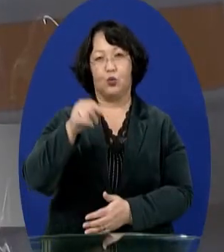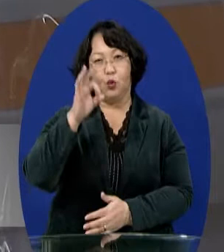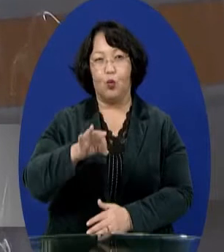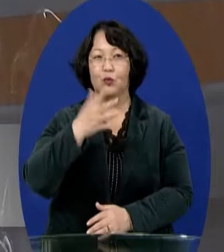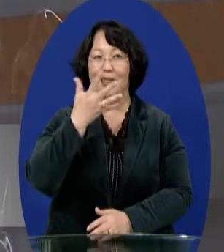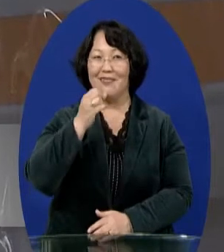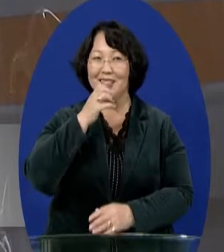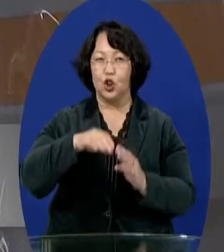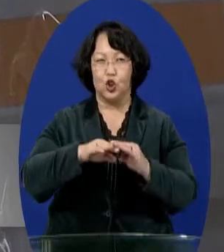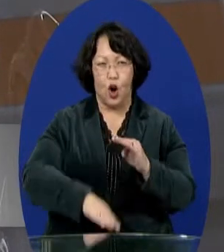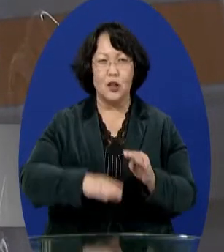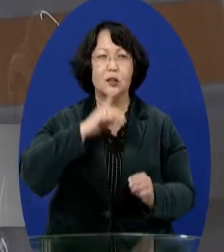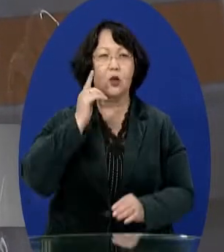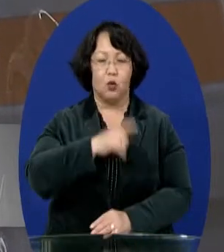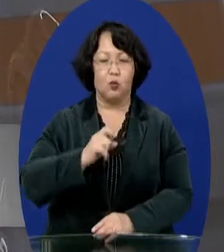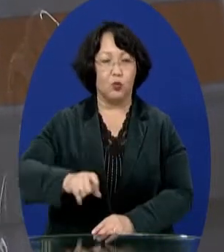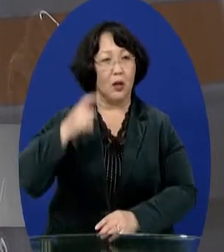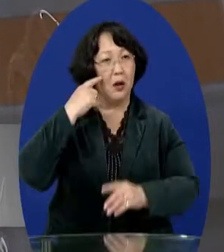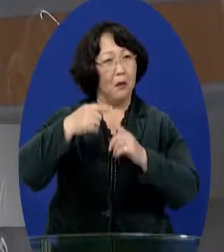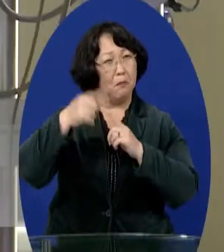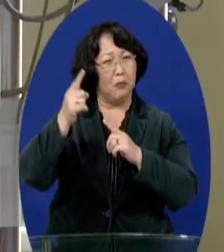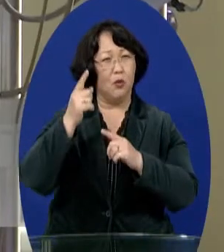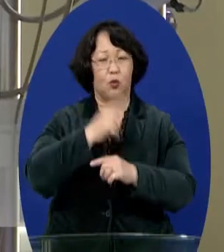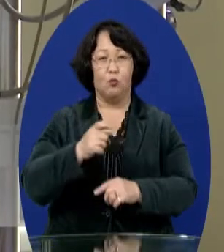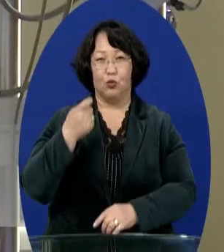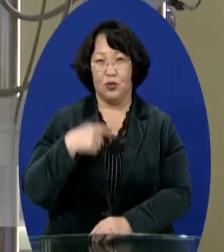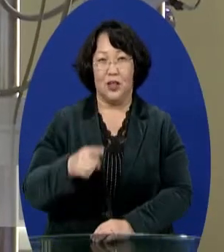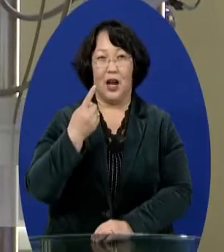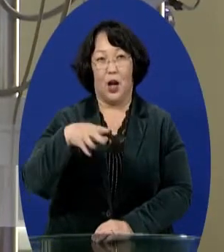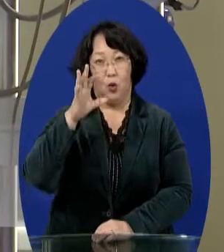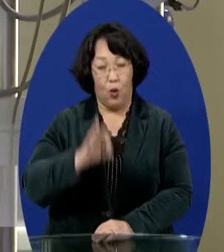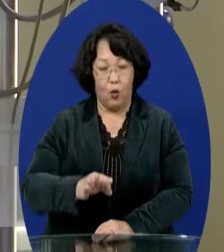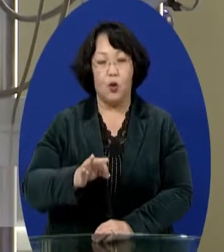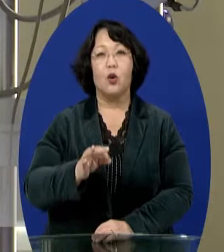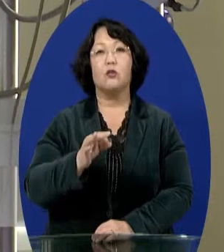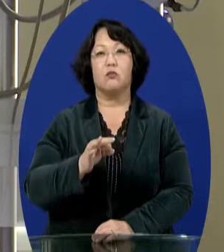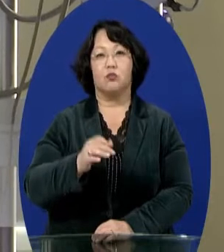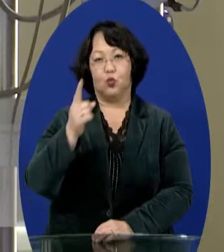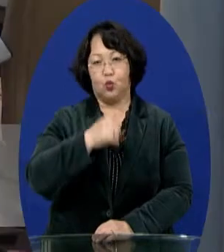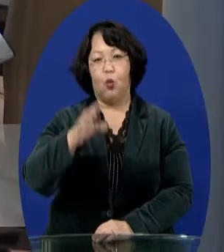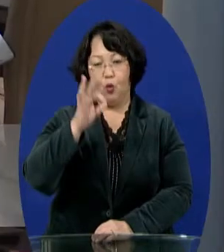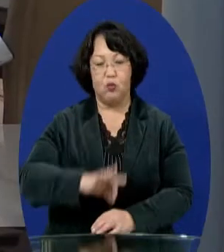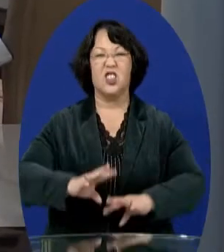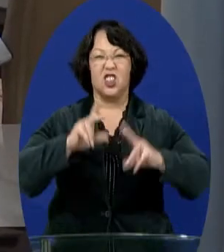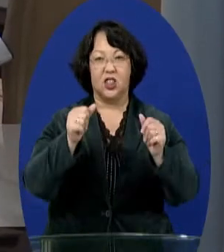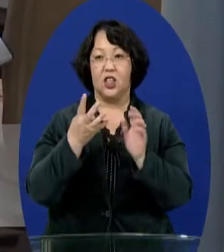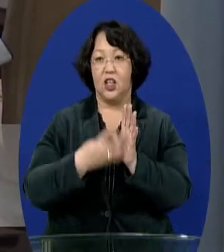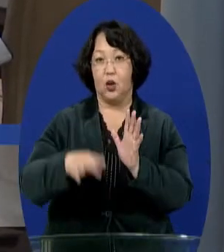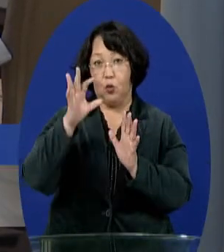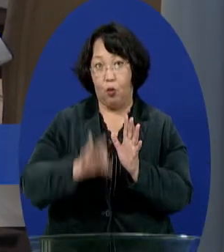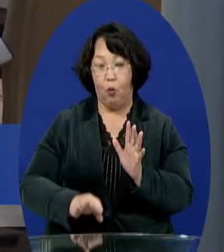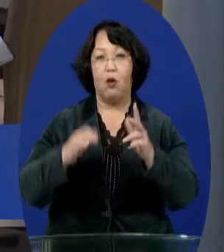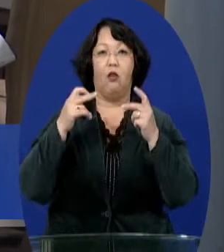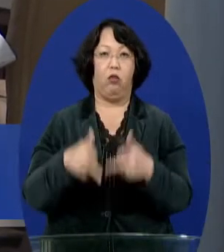насны залуучууд байгаа юм. Тархины харуултаар өвдсөн хүмүүсийн 10% нь л бүрэн идэгдэг, харин 90 орчим хувь нь хөдөлмөрийн чадвараа тодорхой